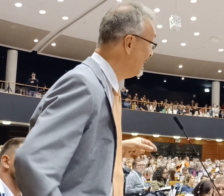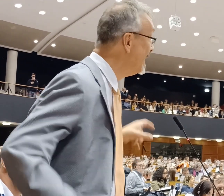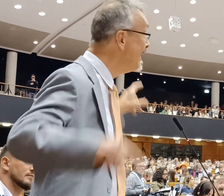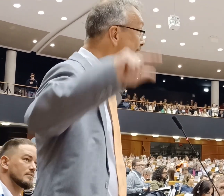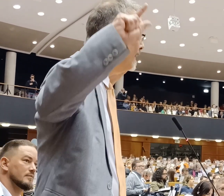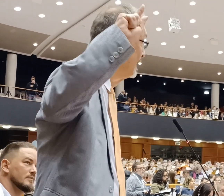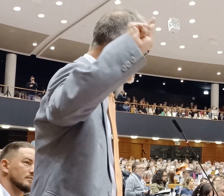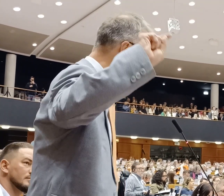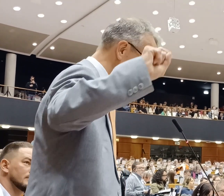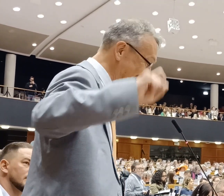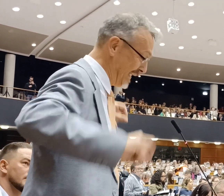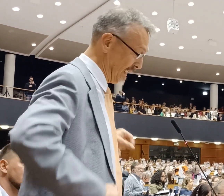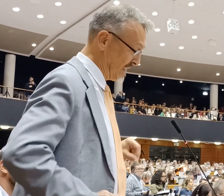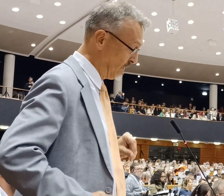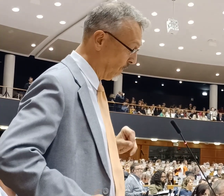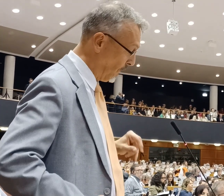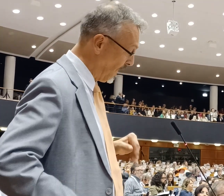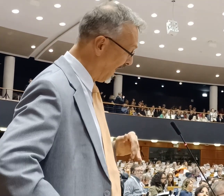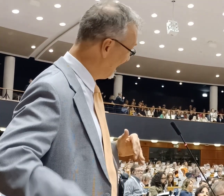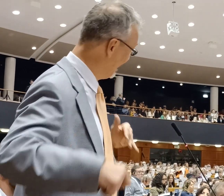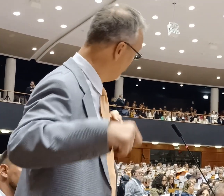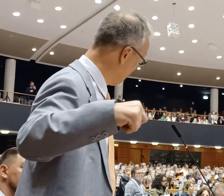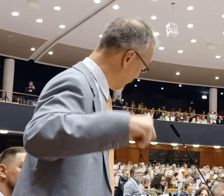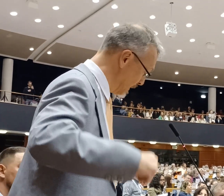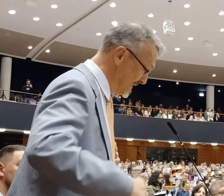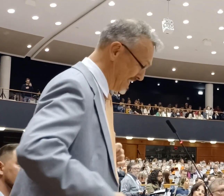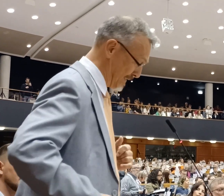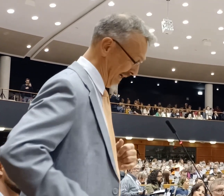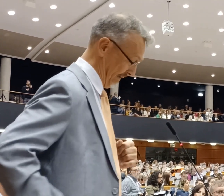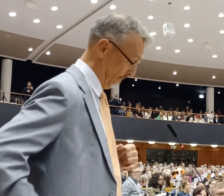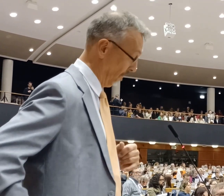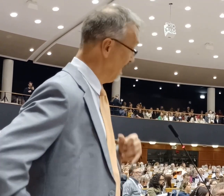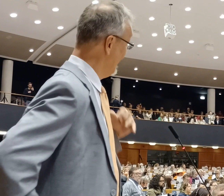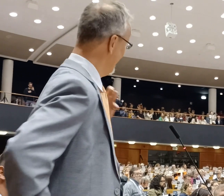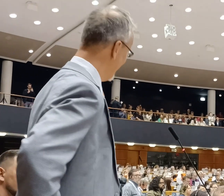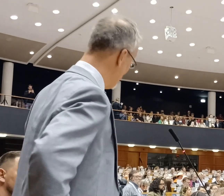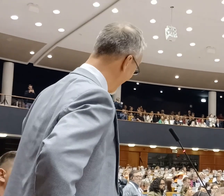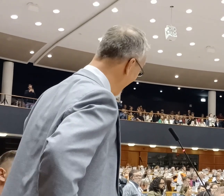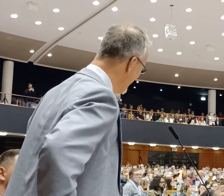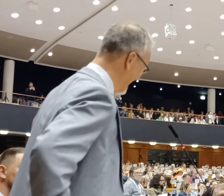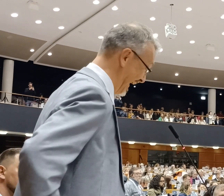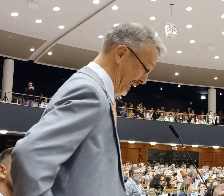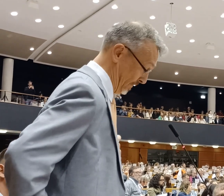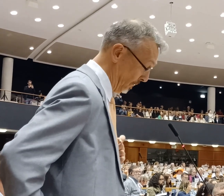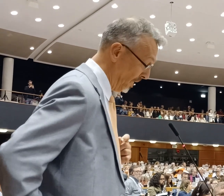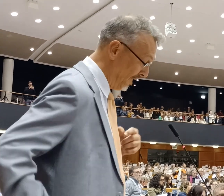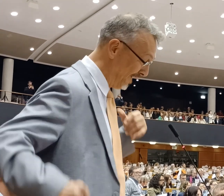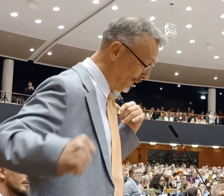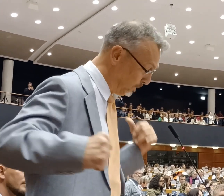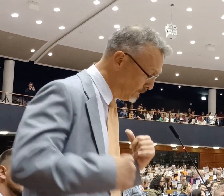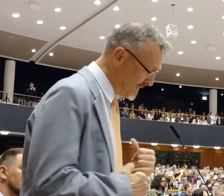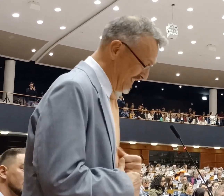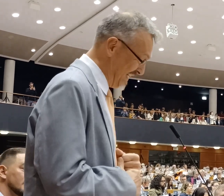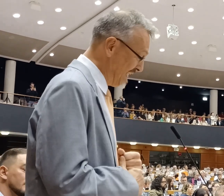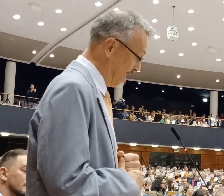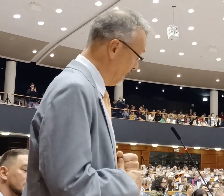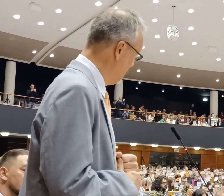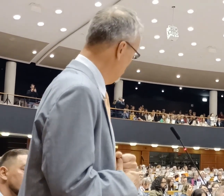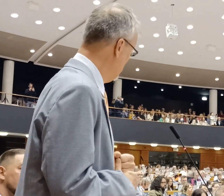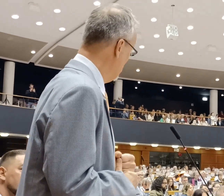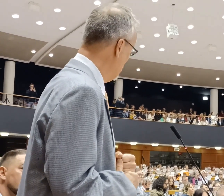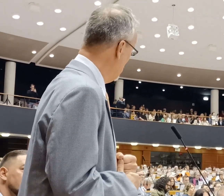EU-Förderungen theoretisch an die Voraussetzungen der Barrierefreiheit gebunden